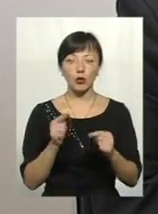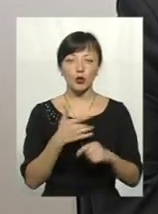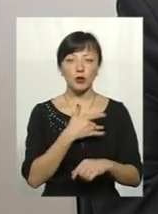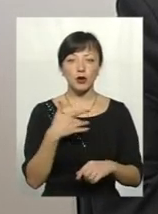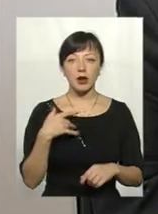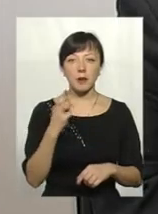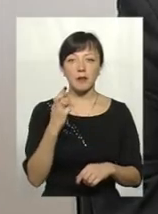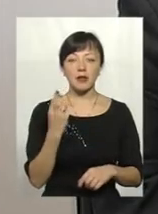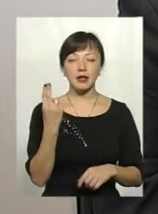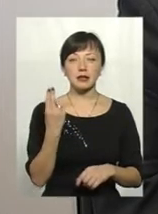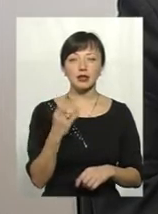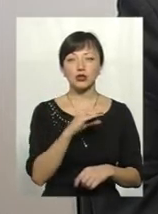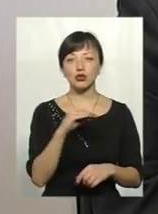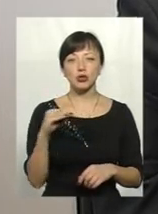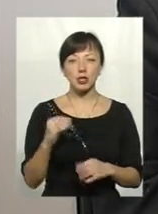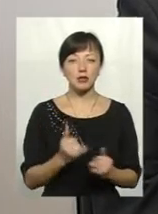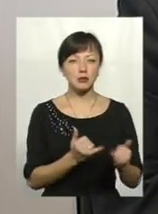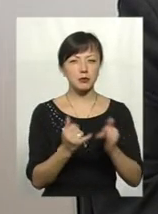ми забезпечили